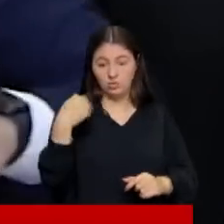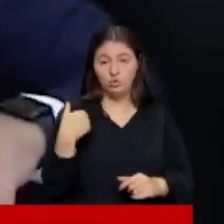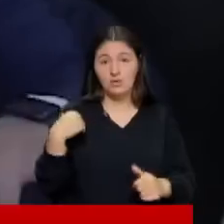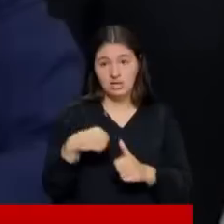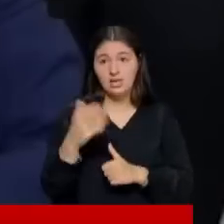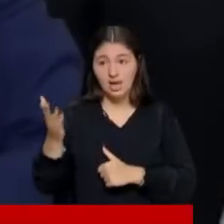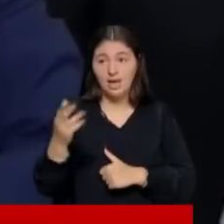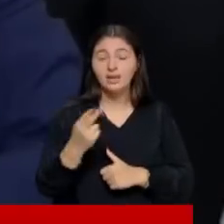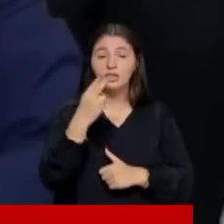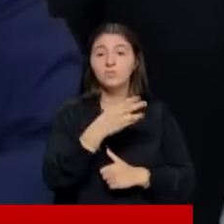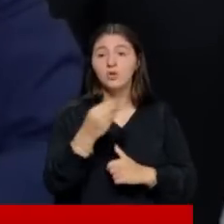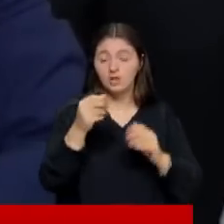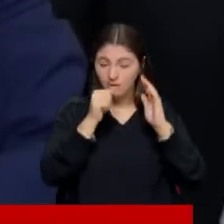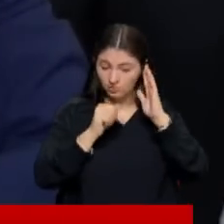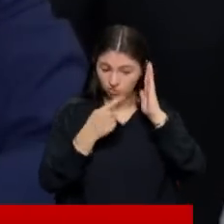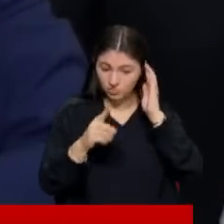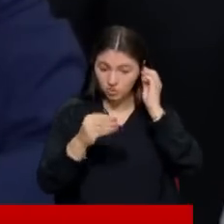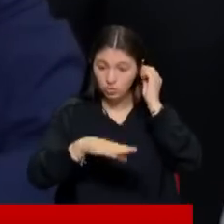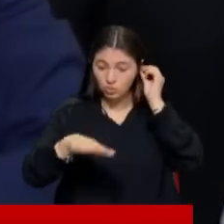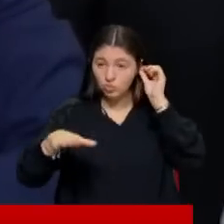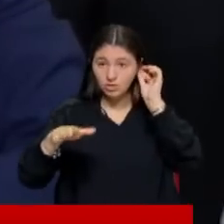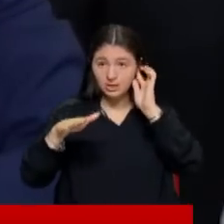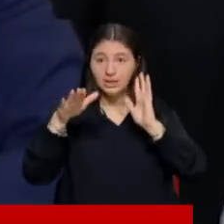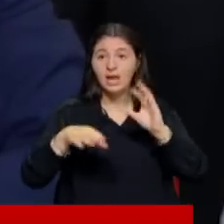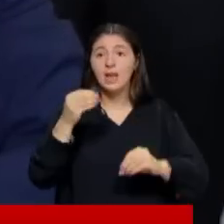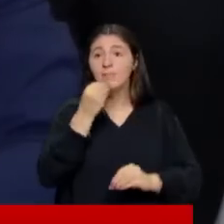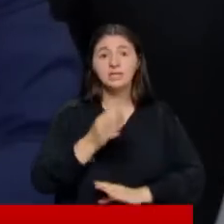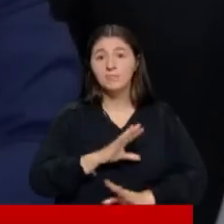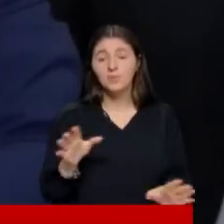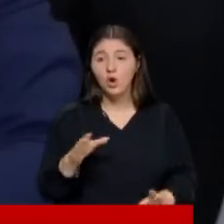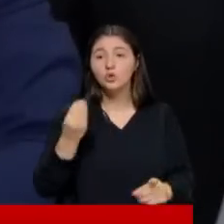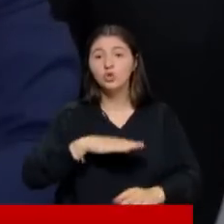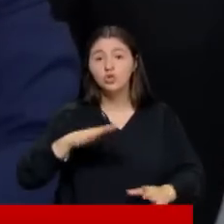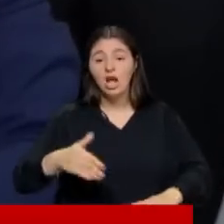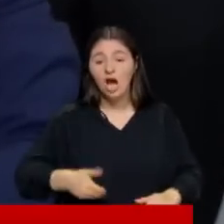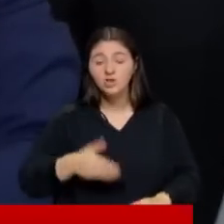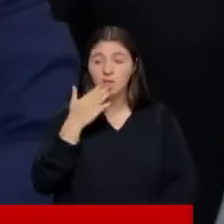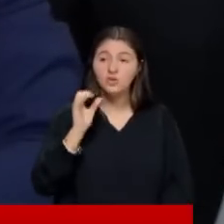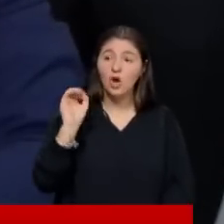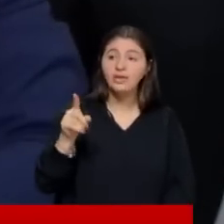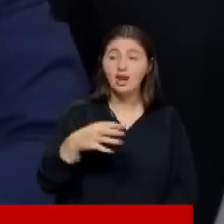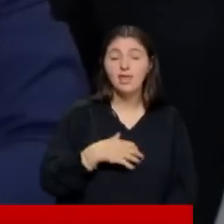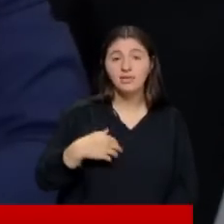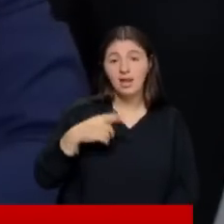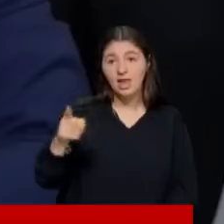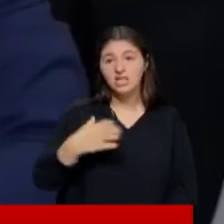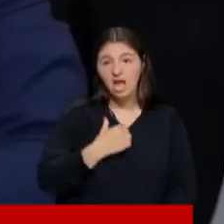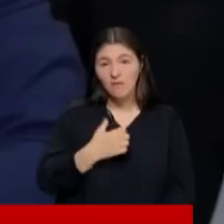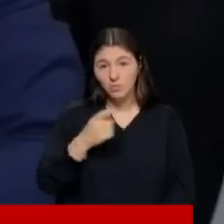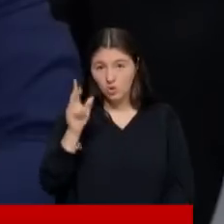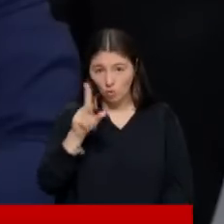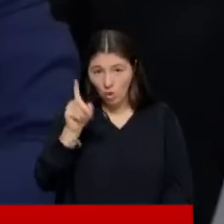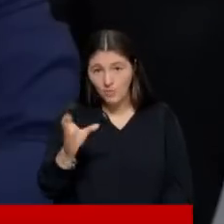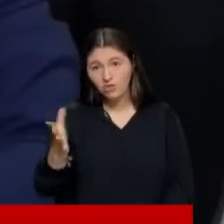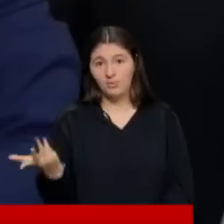İstatistik Kurumu 7 milyon 600 bin çocuğumuz dengeli beslenmiyor çocuklarını aç okula gönderen annelerin dramını Bunlar